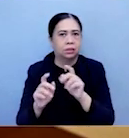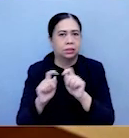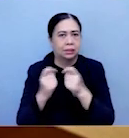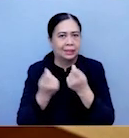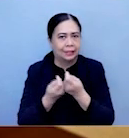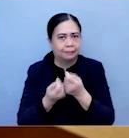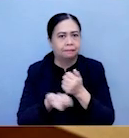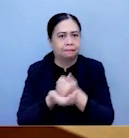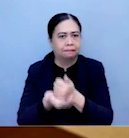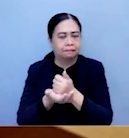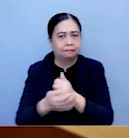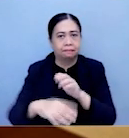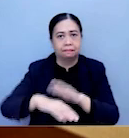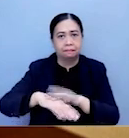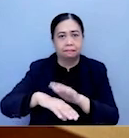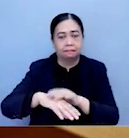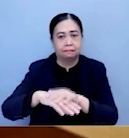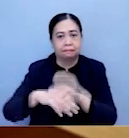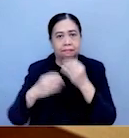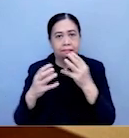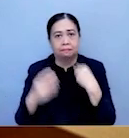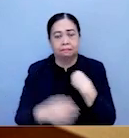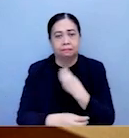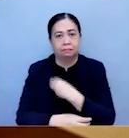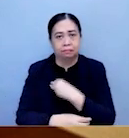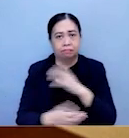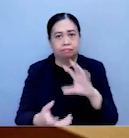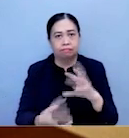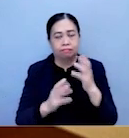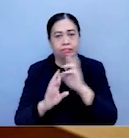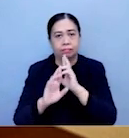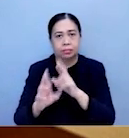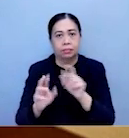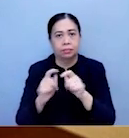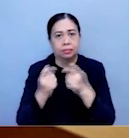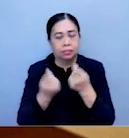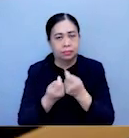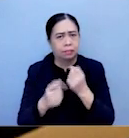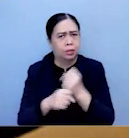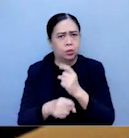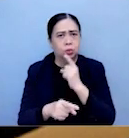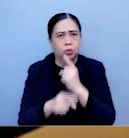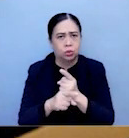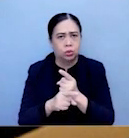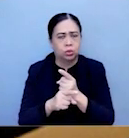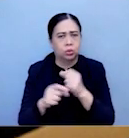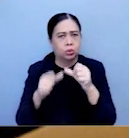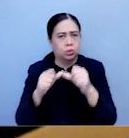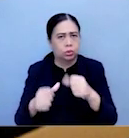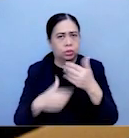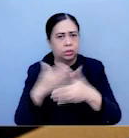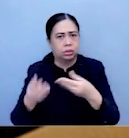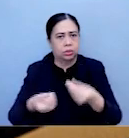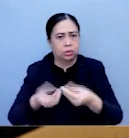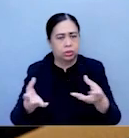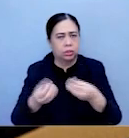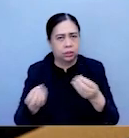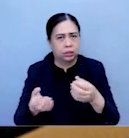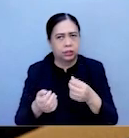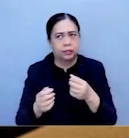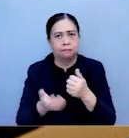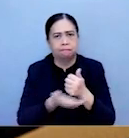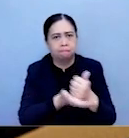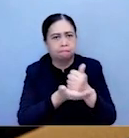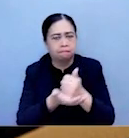At ang ibinili niya nga dito sa kanyang miyembro ng disaster response ay tiyakin na dire-diretso yung pagbibigay ng relief